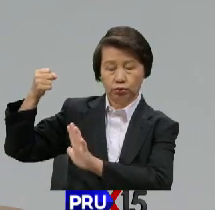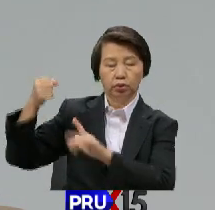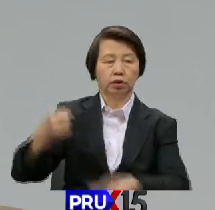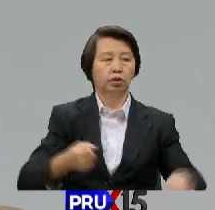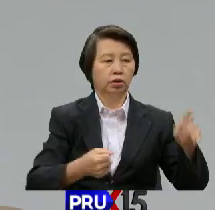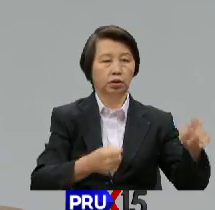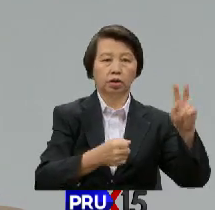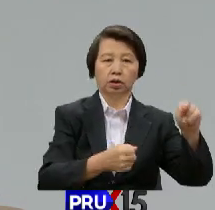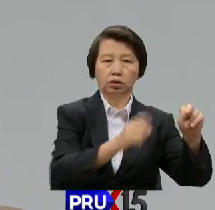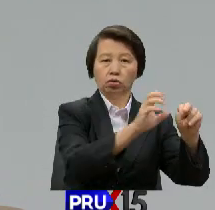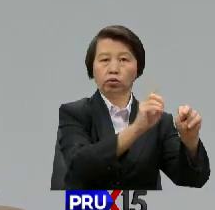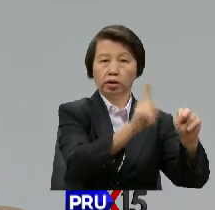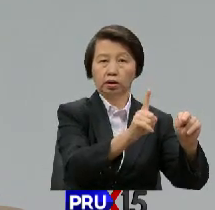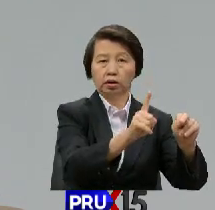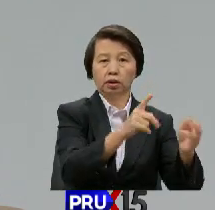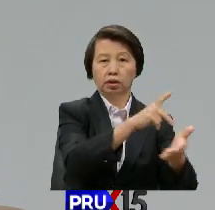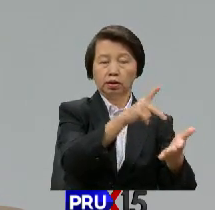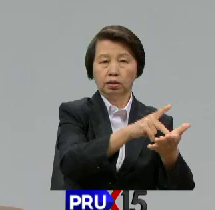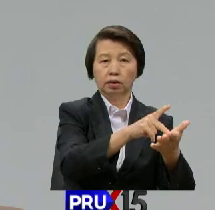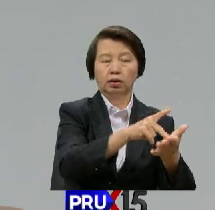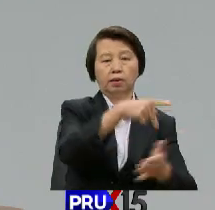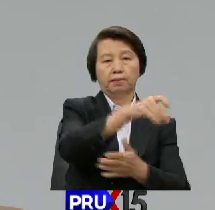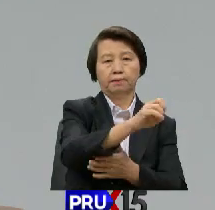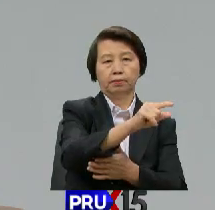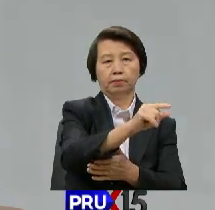di n01 pangkalan kubur